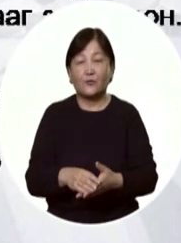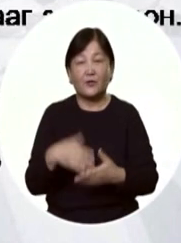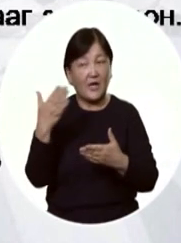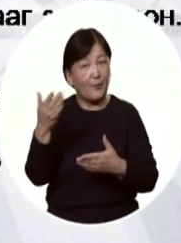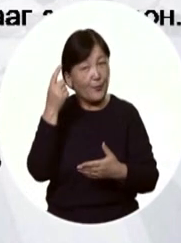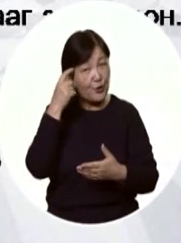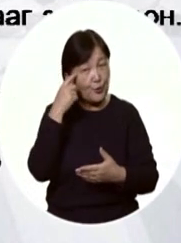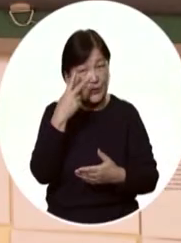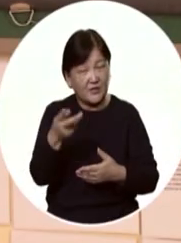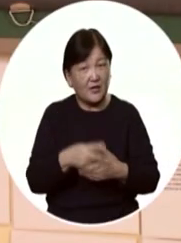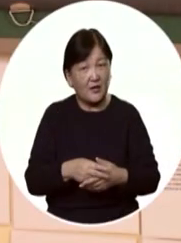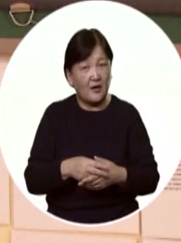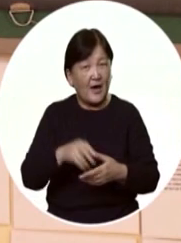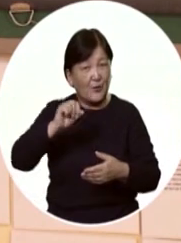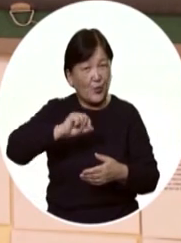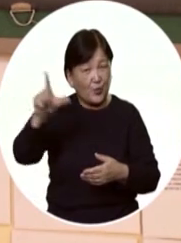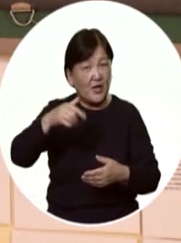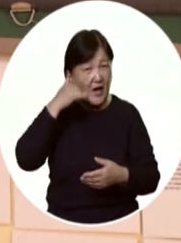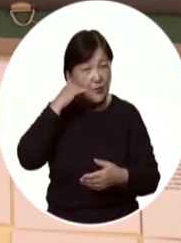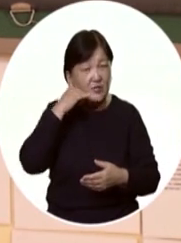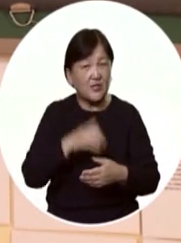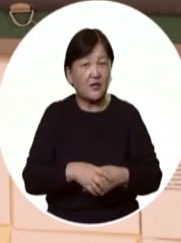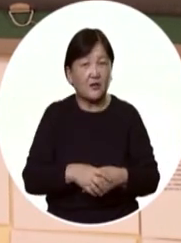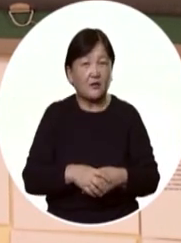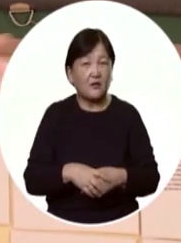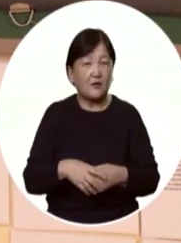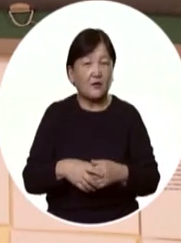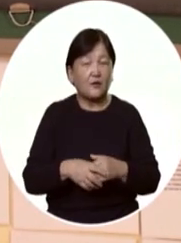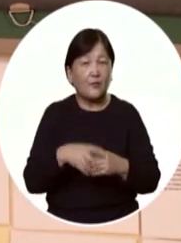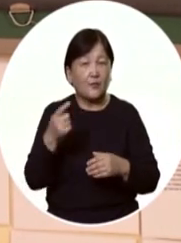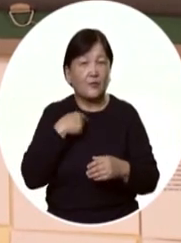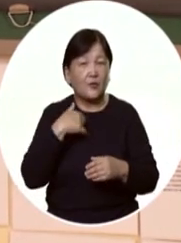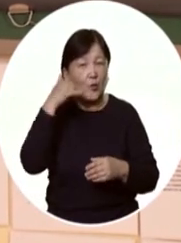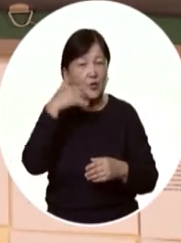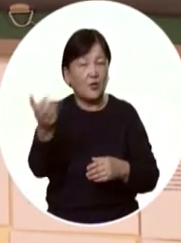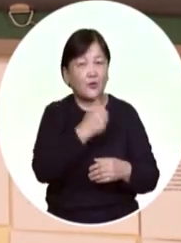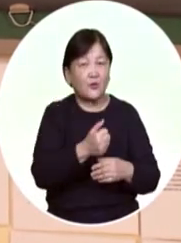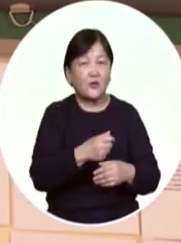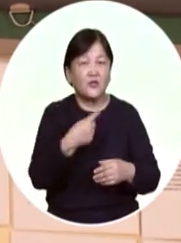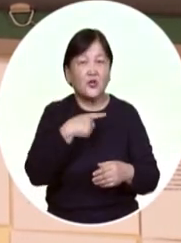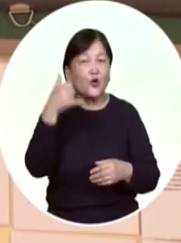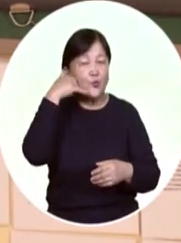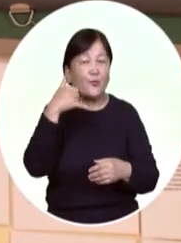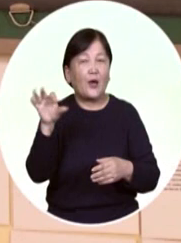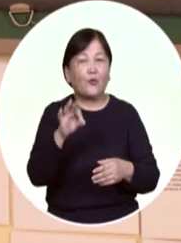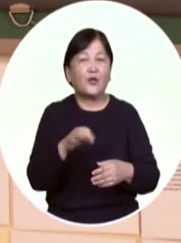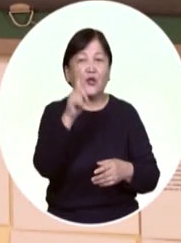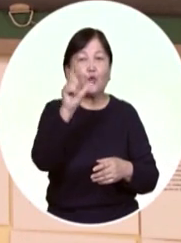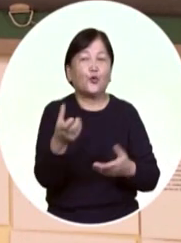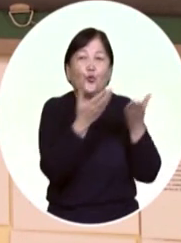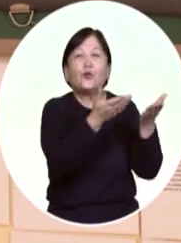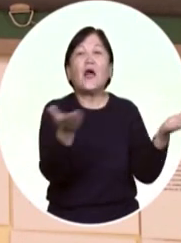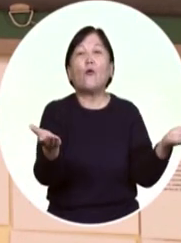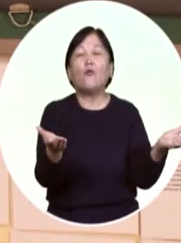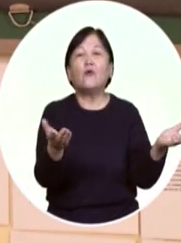үзтээ хамгийн үнэтэй гар утсыг чинь тэн дөхөвт гар утсгүй байна. Аль чинь нэг үг чи яс их өмчтэй юм гээд ингээд аваачаад нэг хүнд өрчвөл та